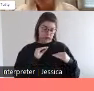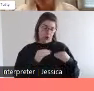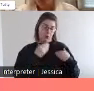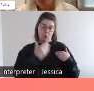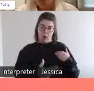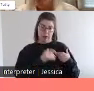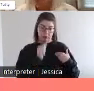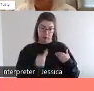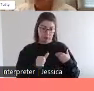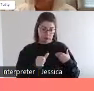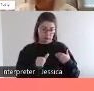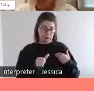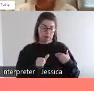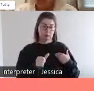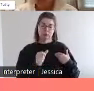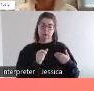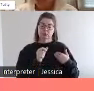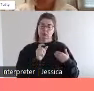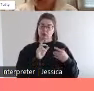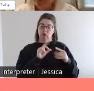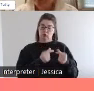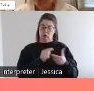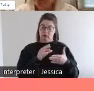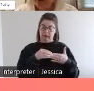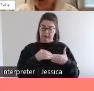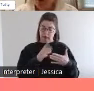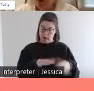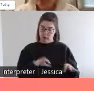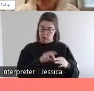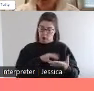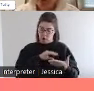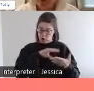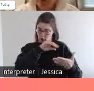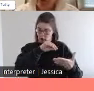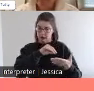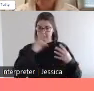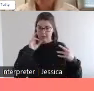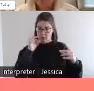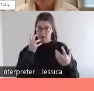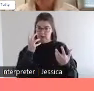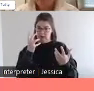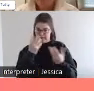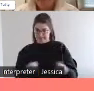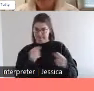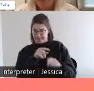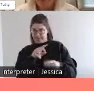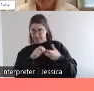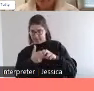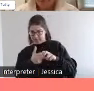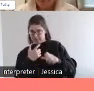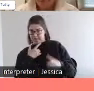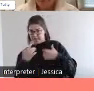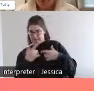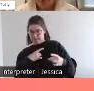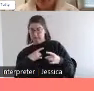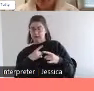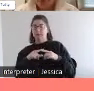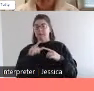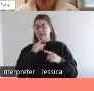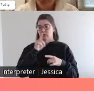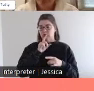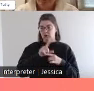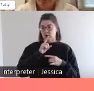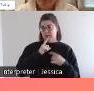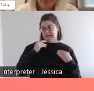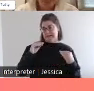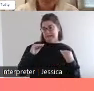bien enseignés, souvent. Les leaders de groupe peuvent apprendre pour aborder ces questions. Mais encore une fois,